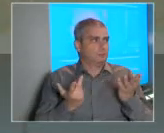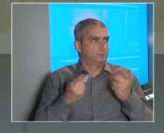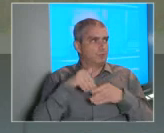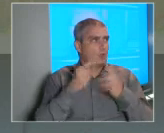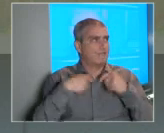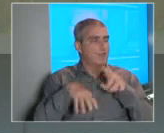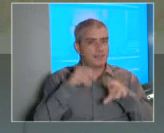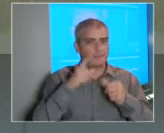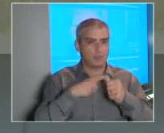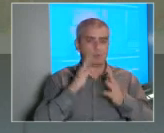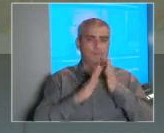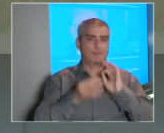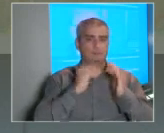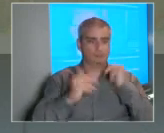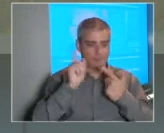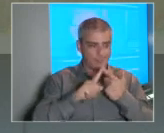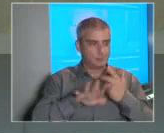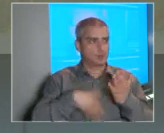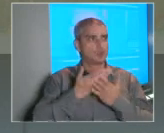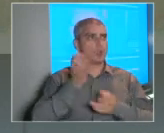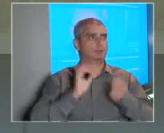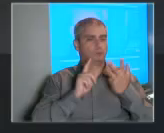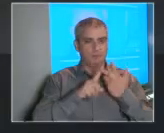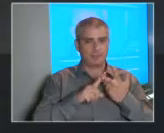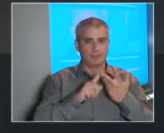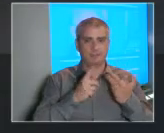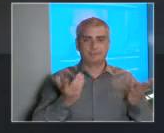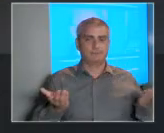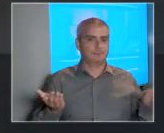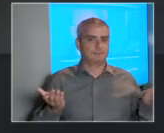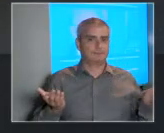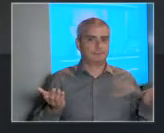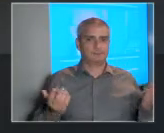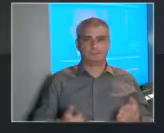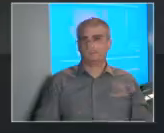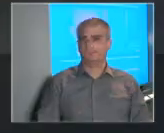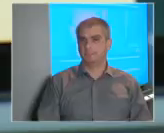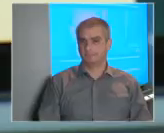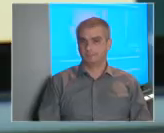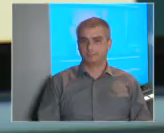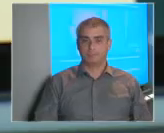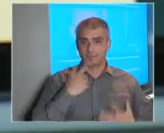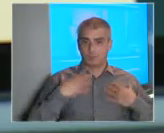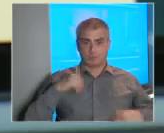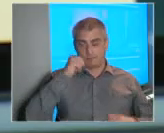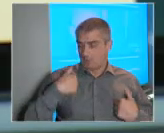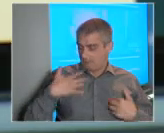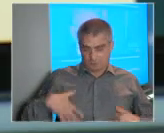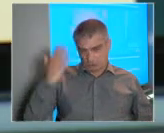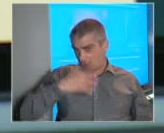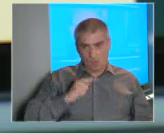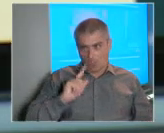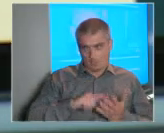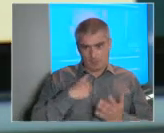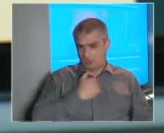בוועדת בחירות, בבית משפט עליון, ביועץ משפטי שמפרסם כתבי חשדות. קודם כל אמרת על החולצה הלבנה, אני עם שחור, לא כי כן, אני